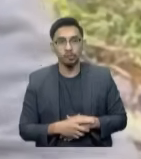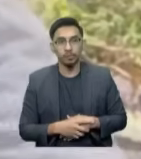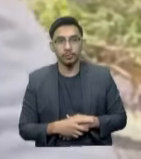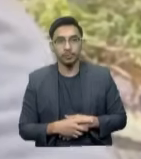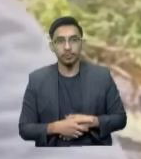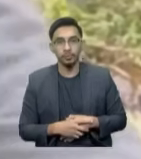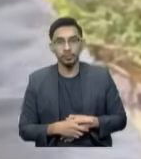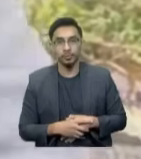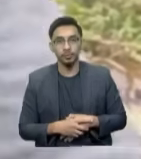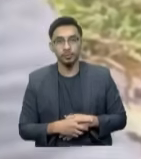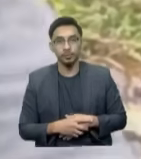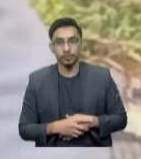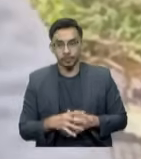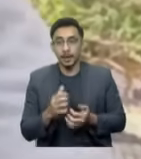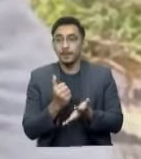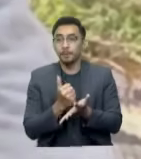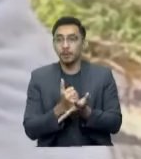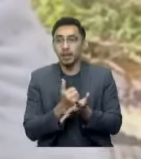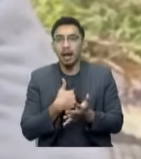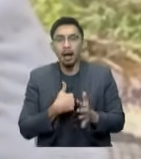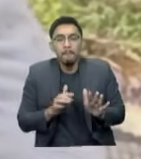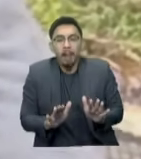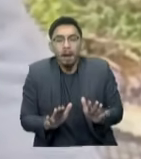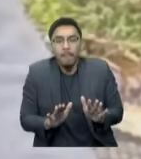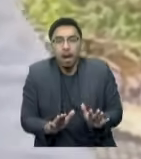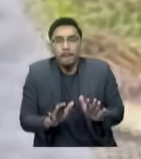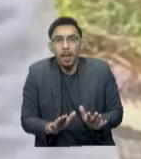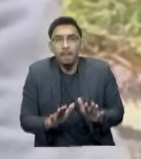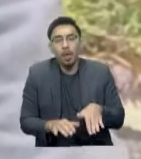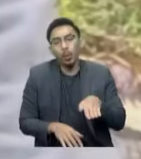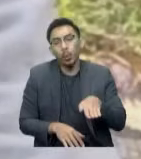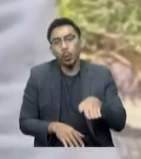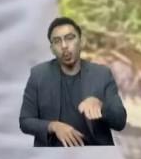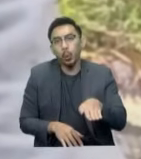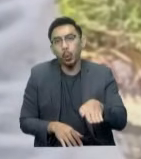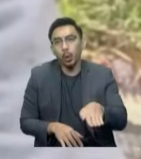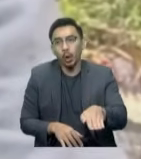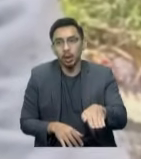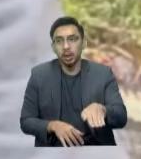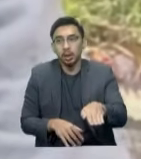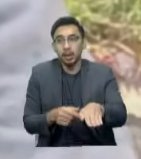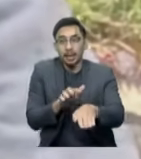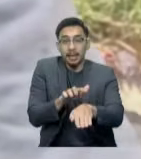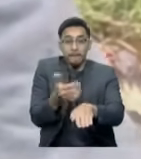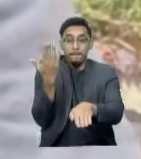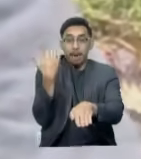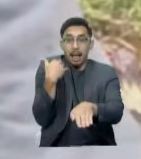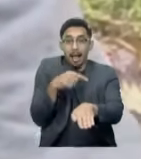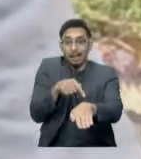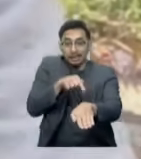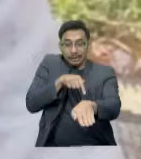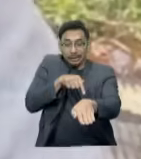melakukan enak-enak. Melakukan kaget. Kaget, duduk. Itu awalnya memang truk ini